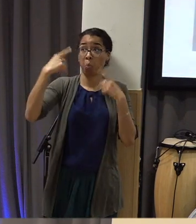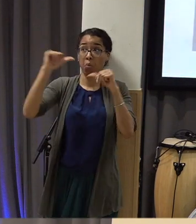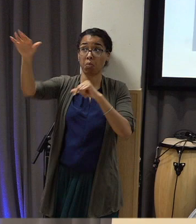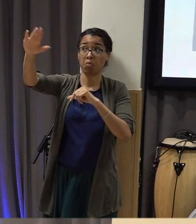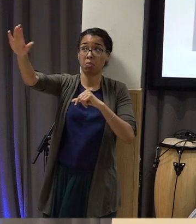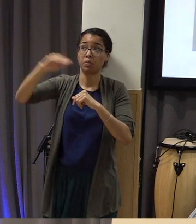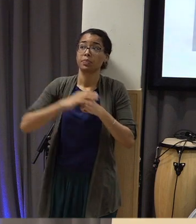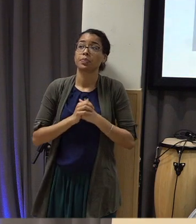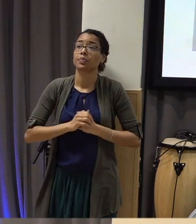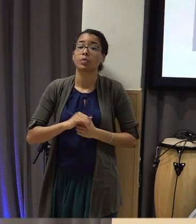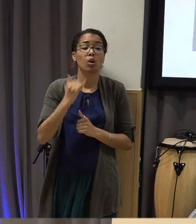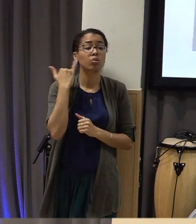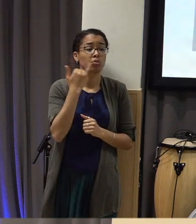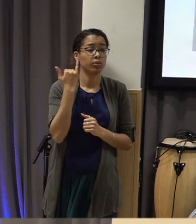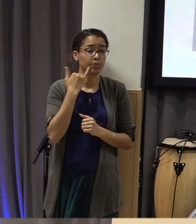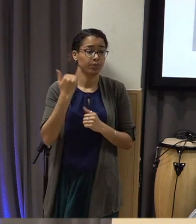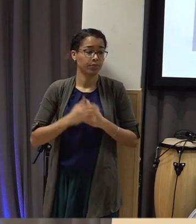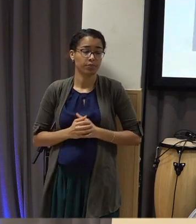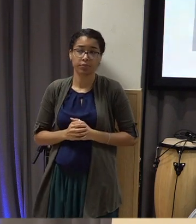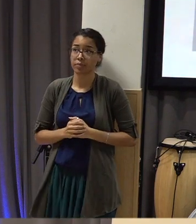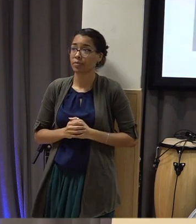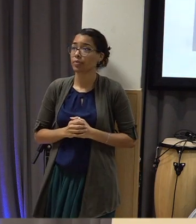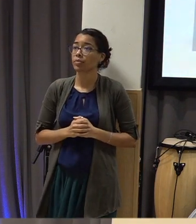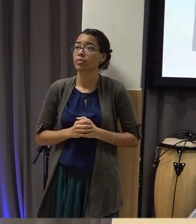romain. Donc depuis l'Espagne